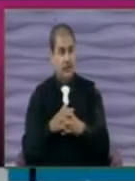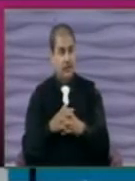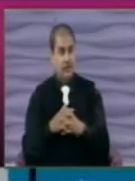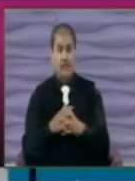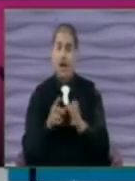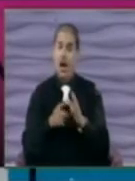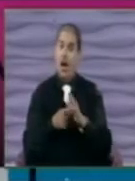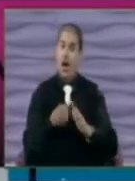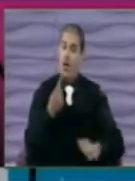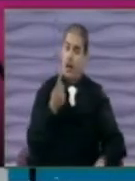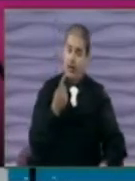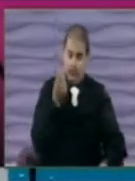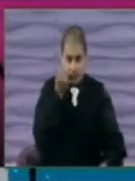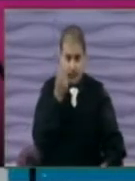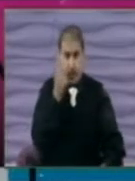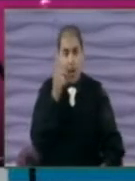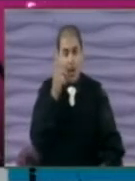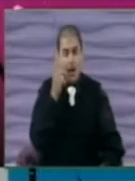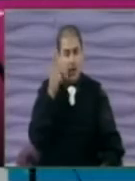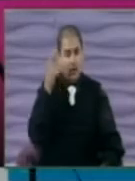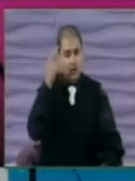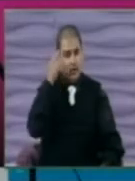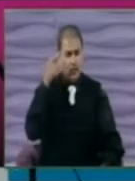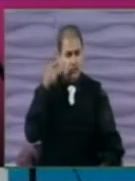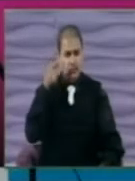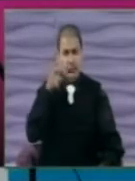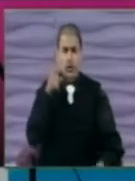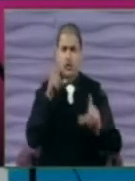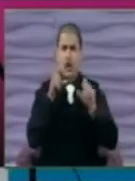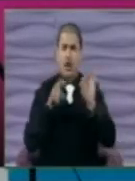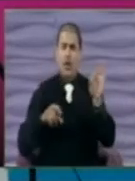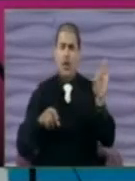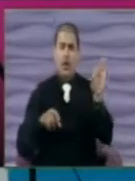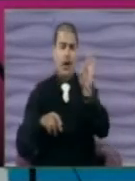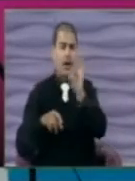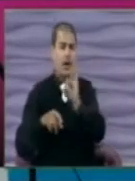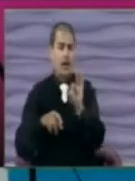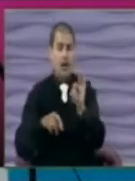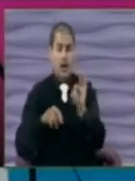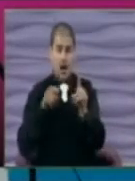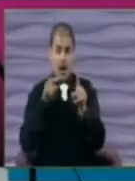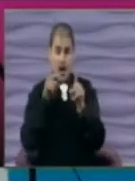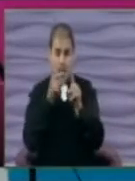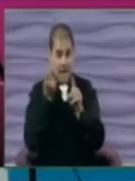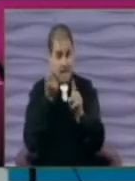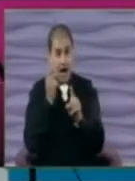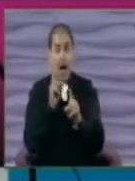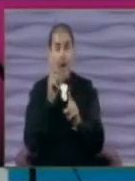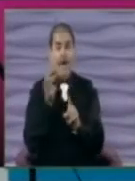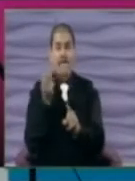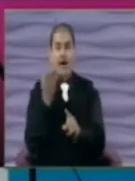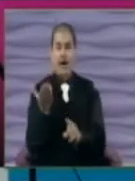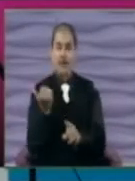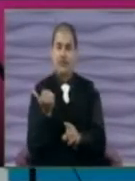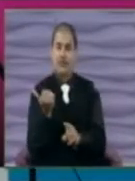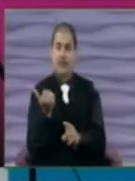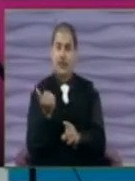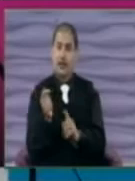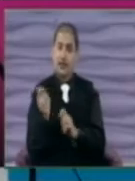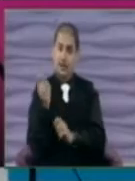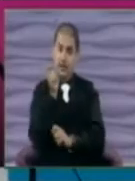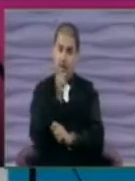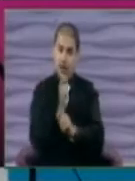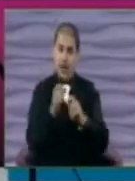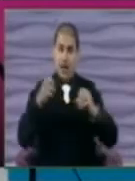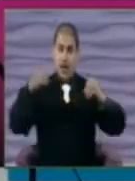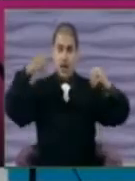إيش حطينا الفكرة ببالنا شو الصورة بنزيها، بعدين رسمناها مبدئيا بعقلنا كيف نيها، جبنا الإضاءة اللي محتاجها، حطينا رؤوس إضاءة بكل